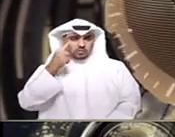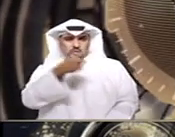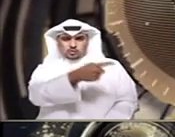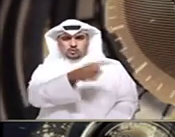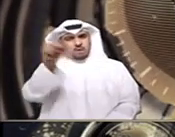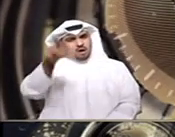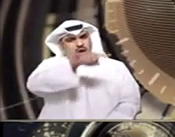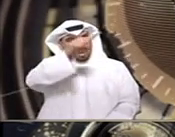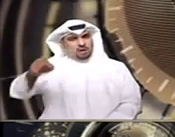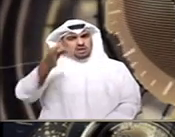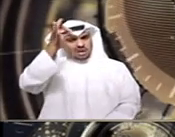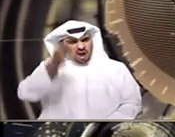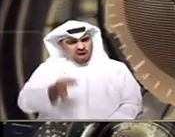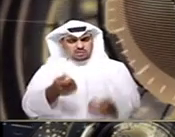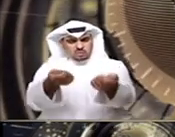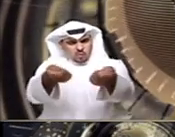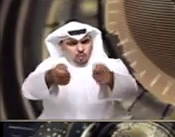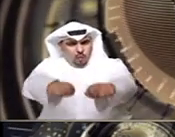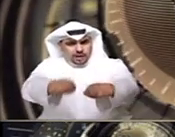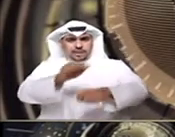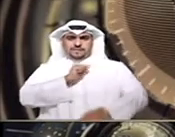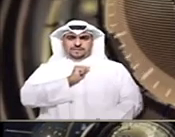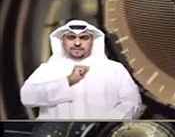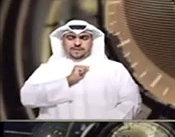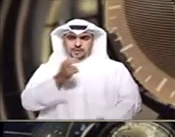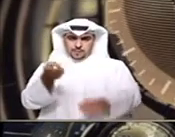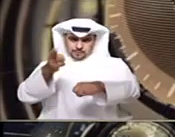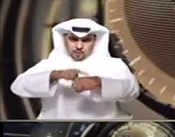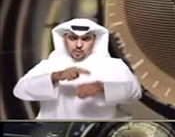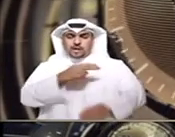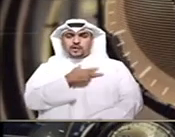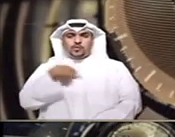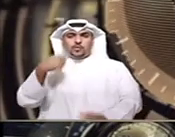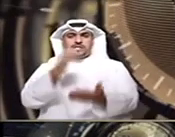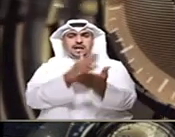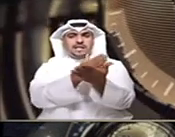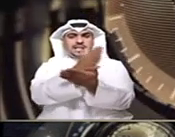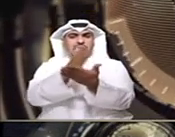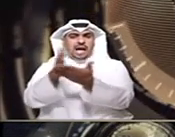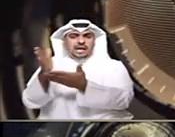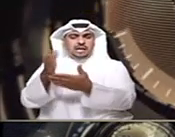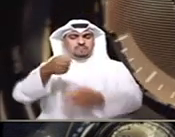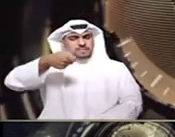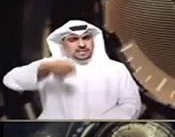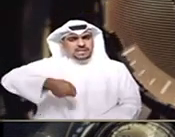الخطيرة. واختتم المصدر تصريحه بالإعراب عن خالص التعازي وصادق المواساة